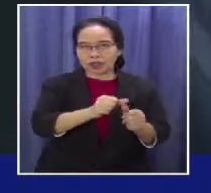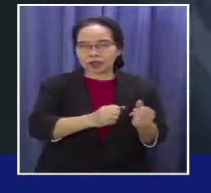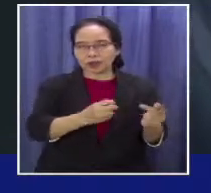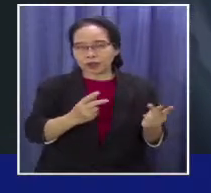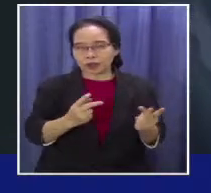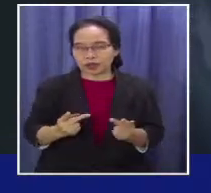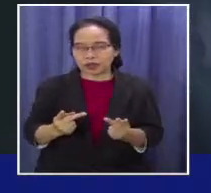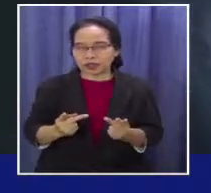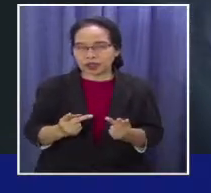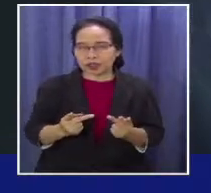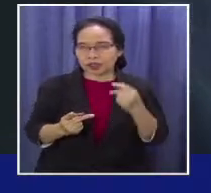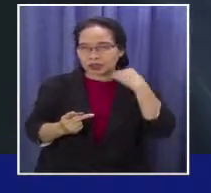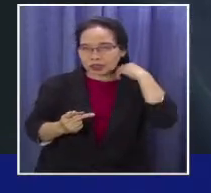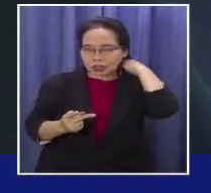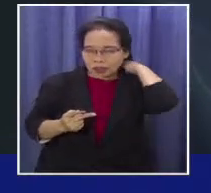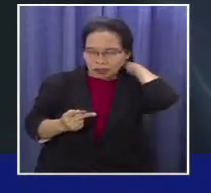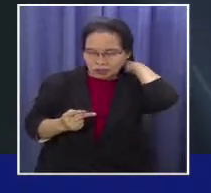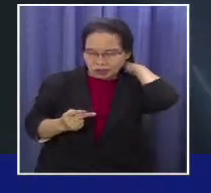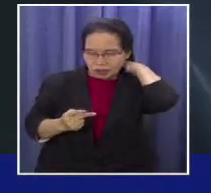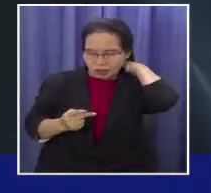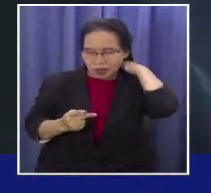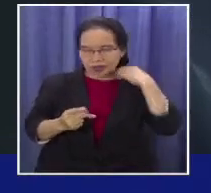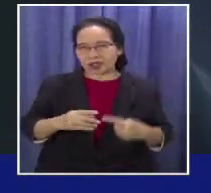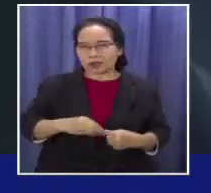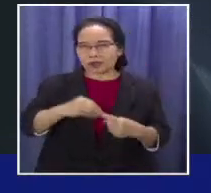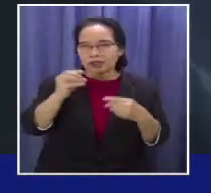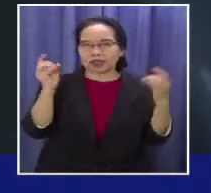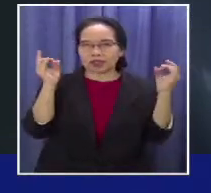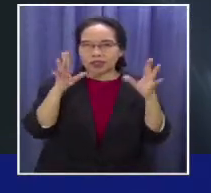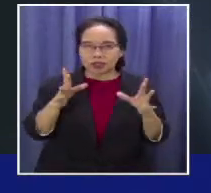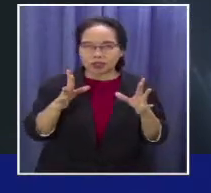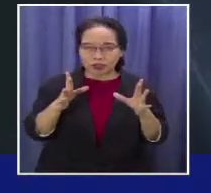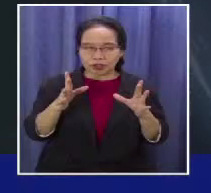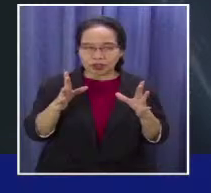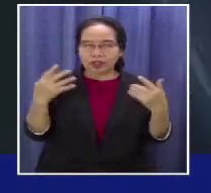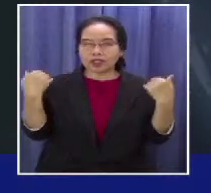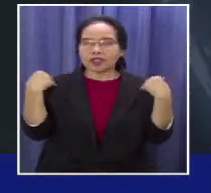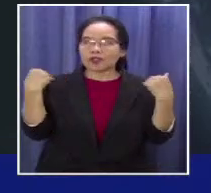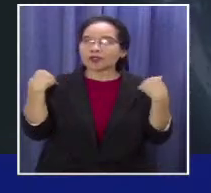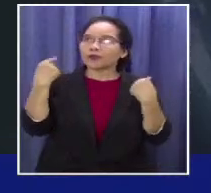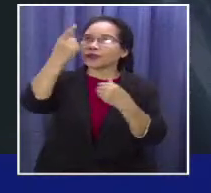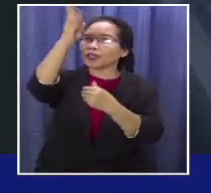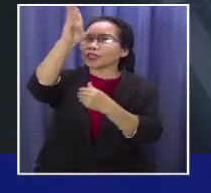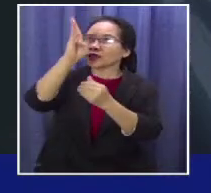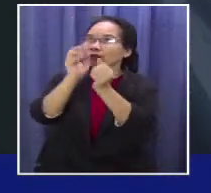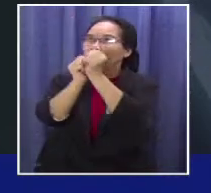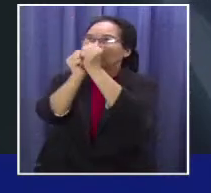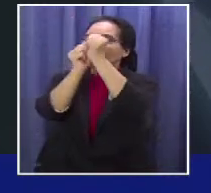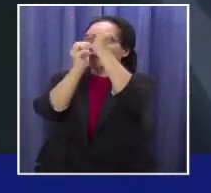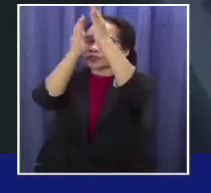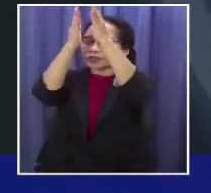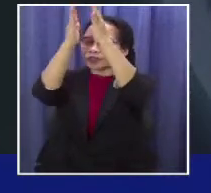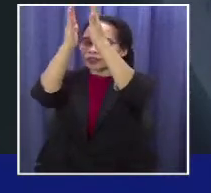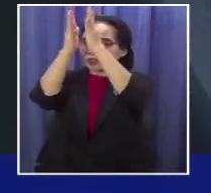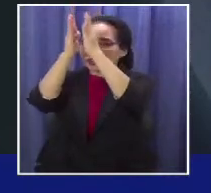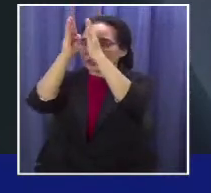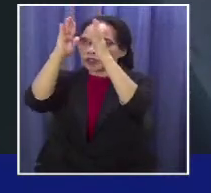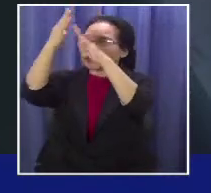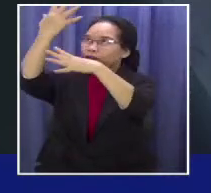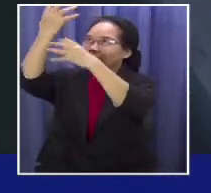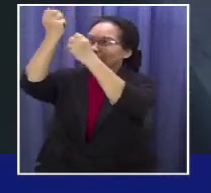ehu ne amane a atwa yɛn ho ahyia wɔ abrabɔ yi mu Esrao sama